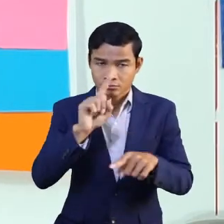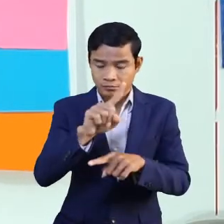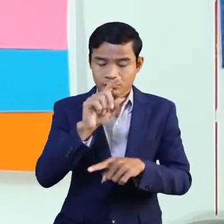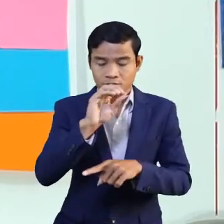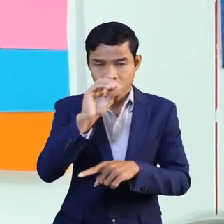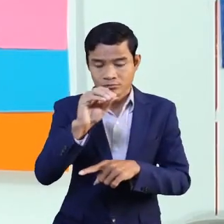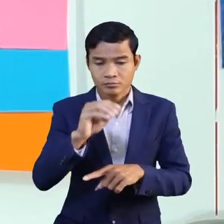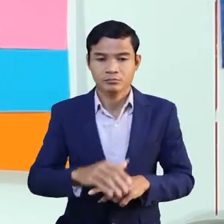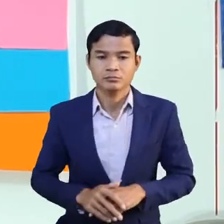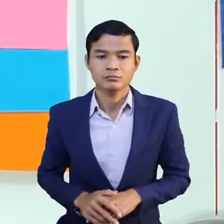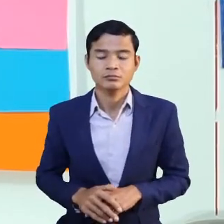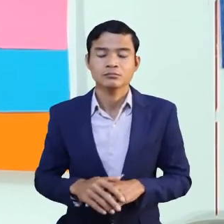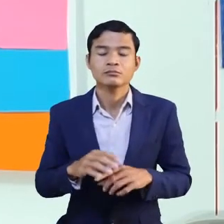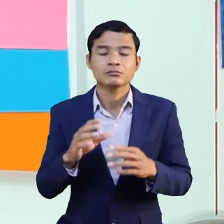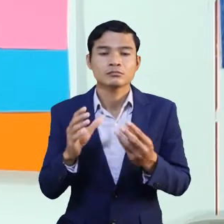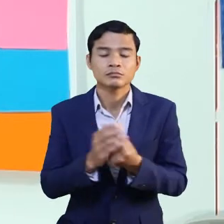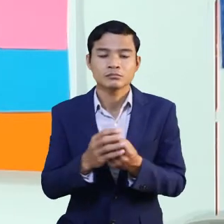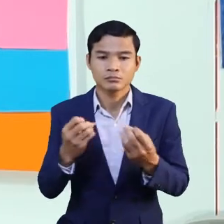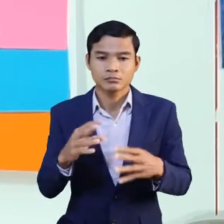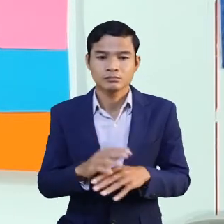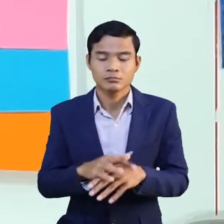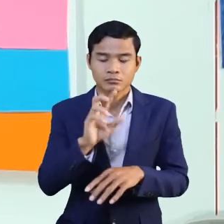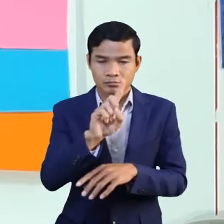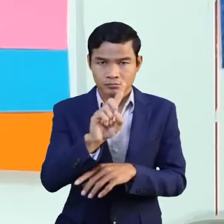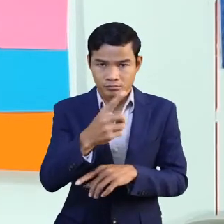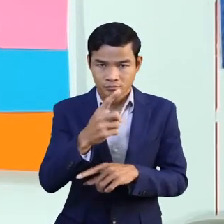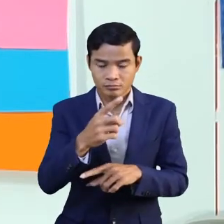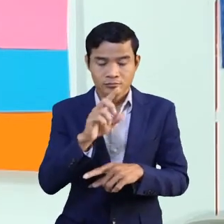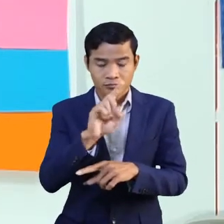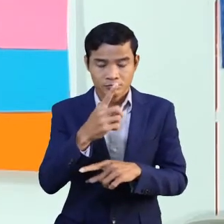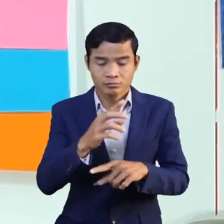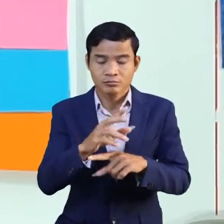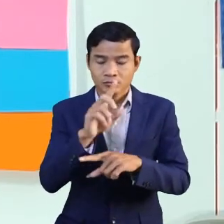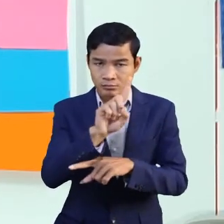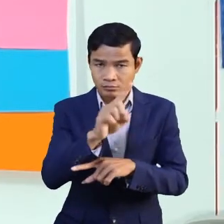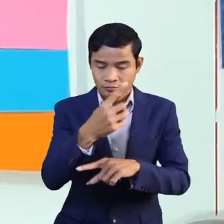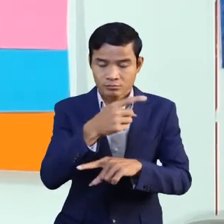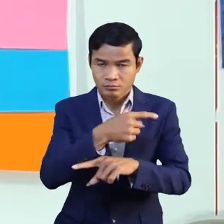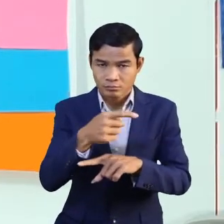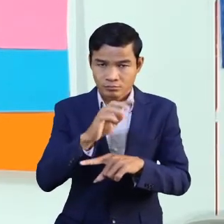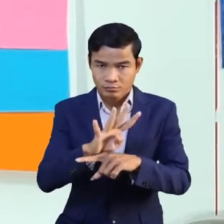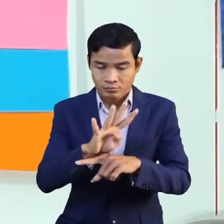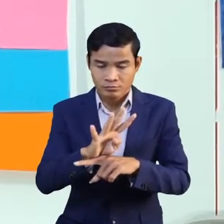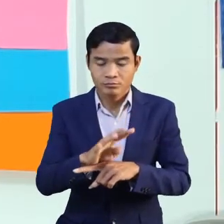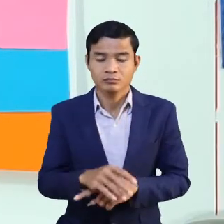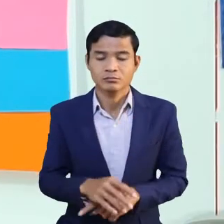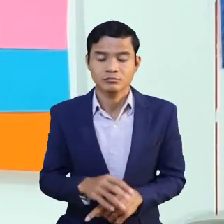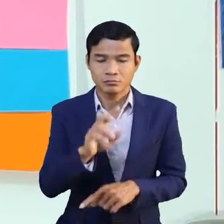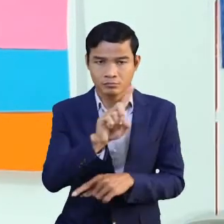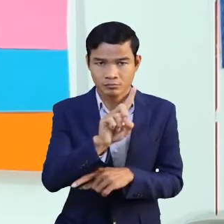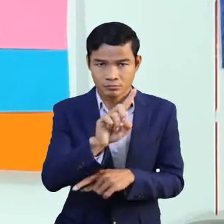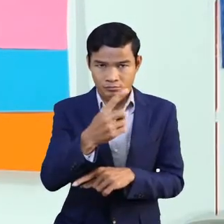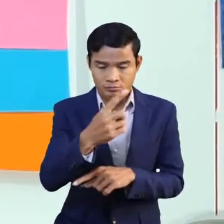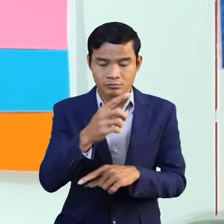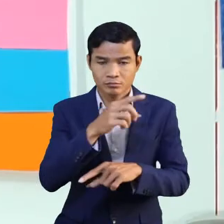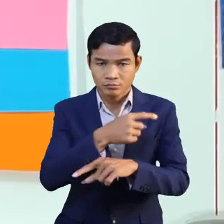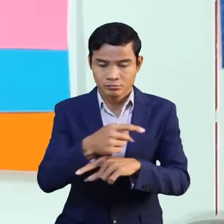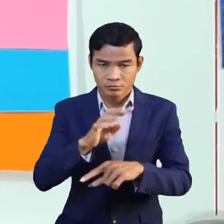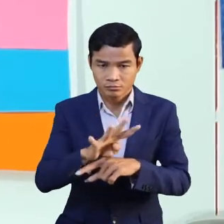មកតាំងខាងលើដែរចាយើងបានចំនួន10 11អញ្ចឹង11ដក4នៅសល់ចានេះណាគ្រូបង្ហាញម្ដ